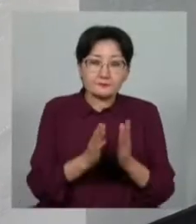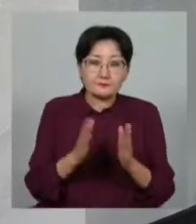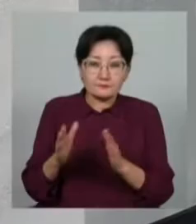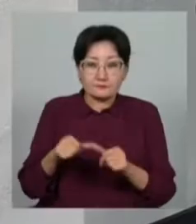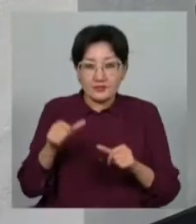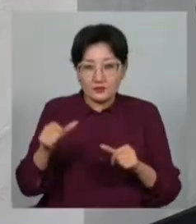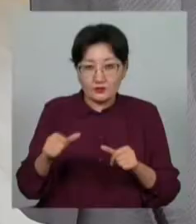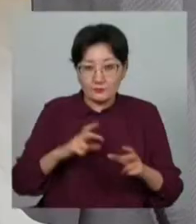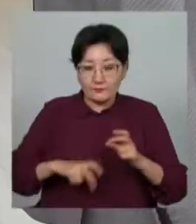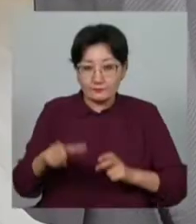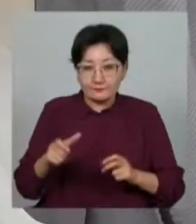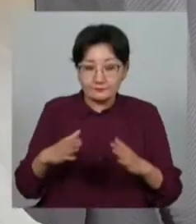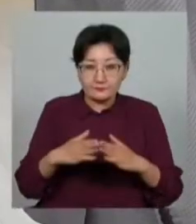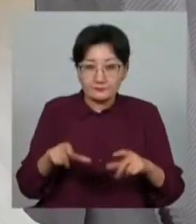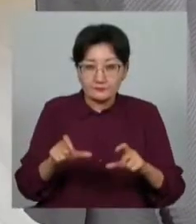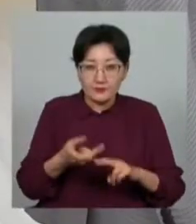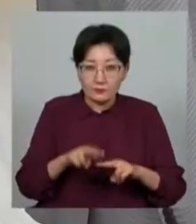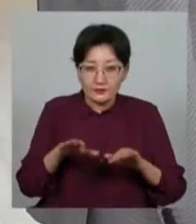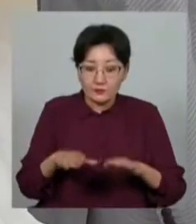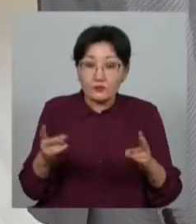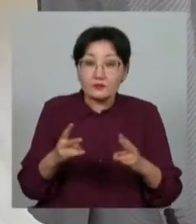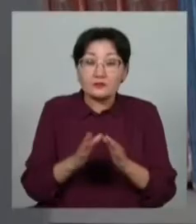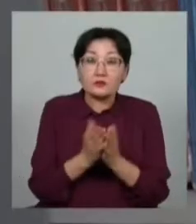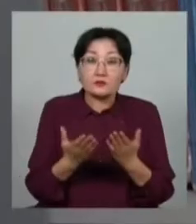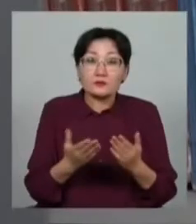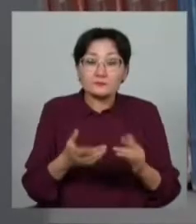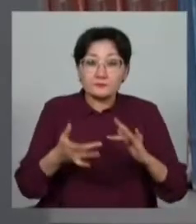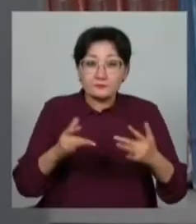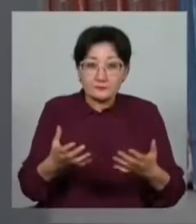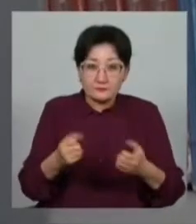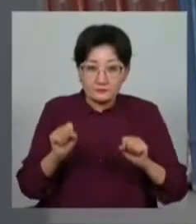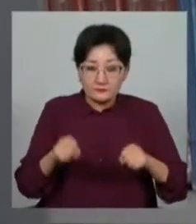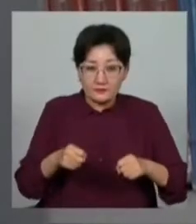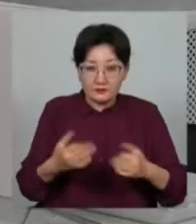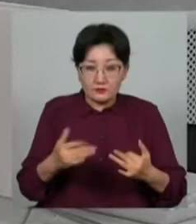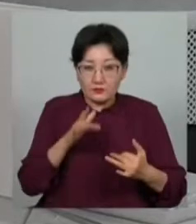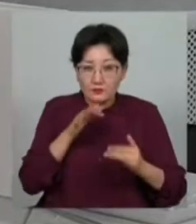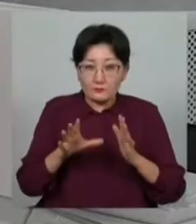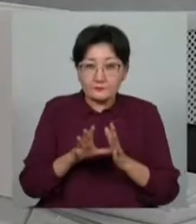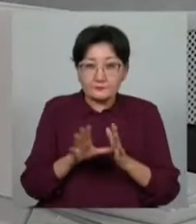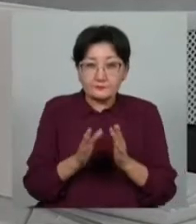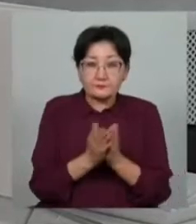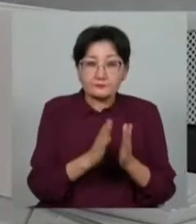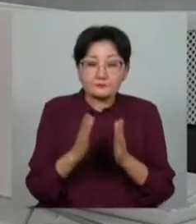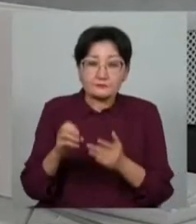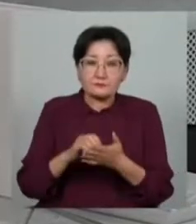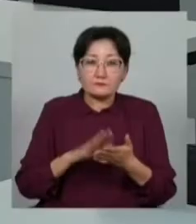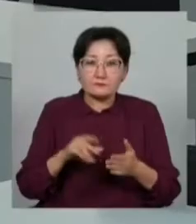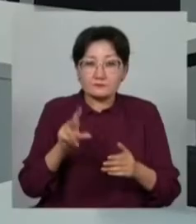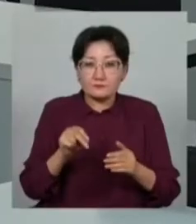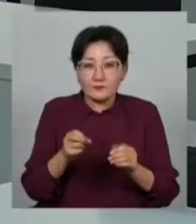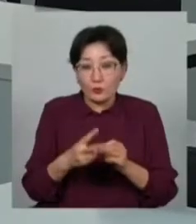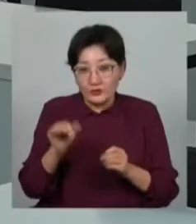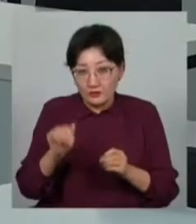бір ерекшелігі студенттер үйінде отырып, бұл жерден қажетті кітаптарын онлайн алуына да болады. Қазір электронды кітапханаға тіркелген оқырмандар саны 12